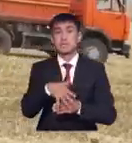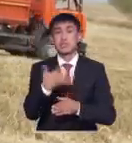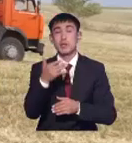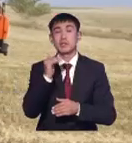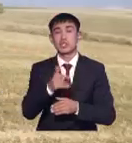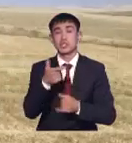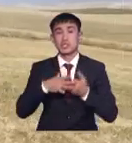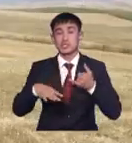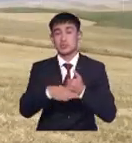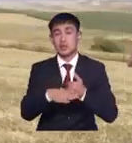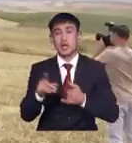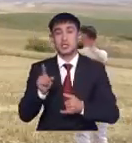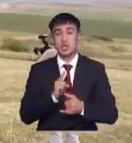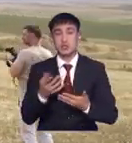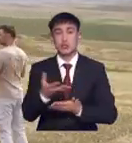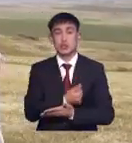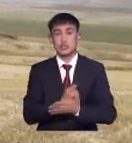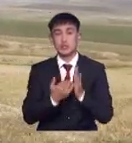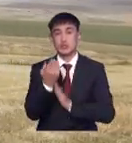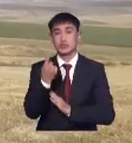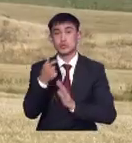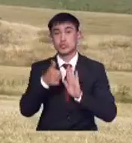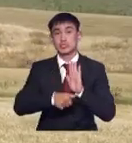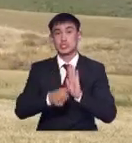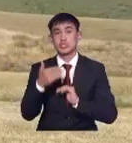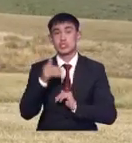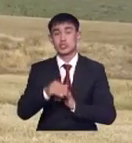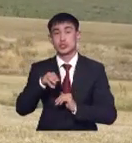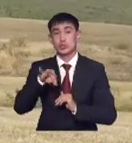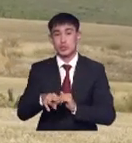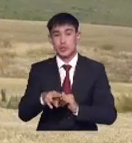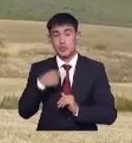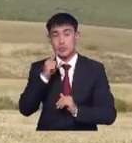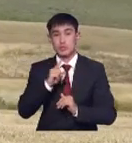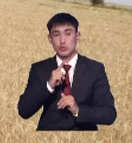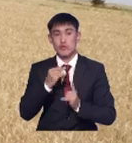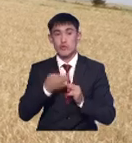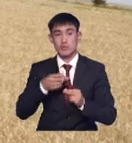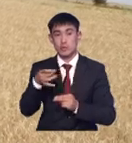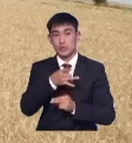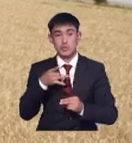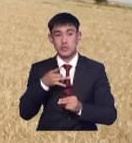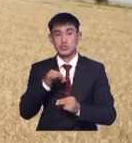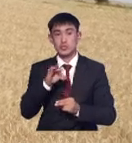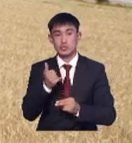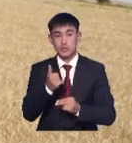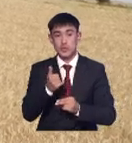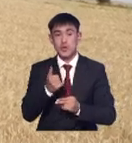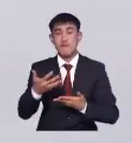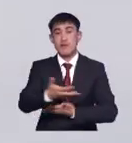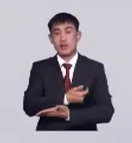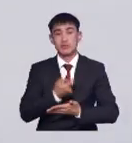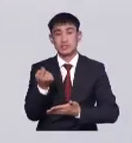55 тысяч гектаров, а ожидаемый урожай свыше 160 тысяч тонн. Стоит отметить, что в этом регионе края ЖТСУ валовый